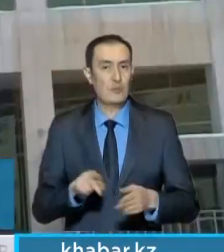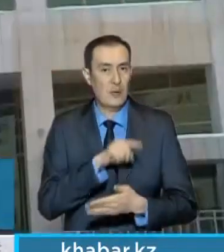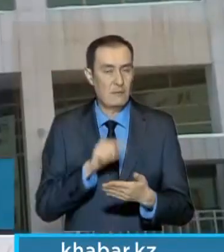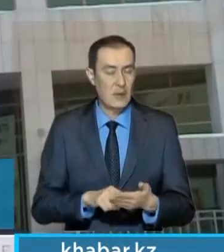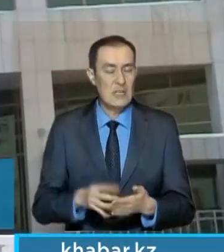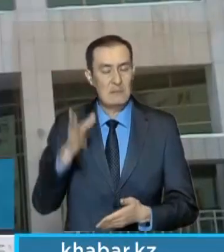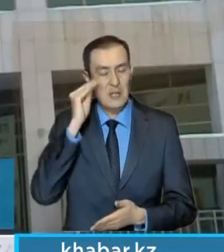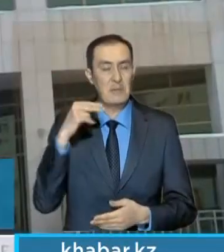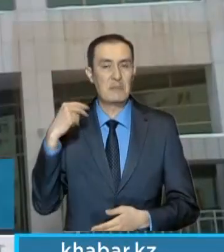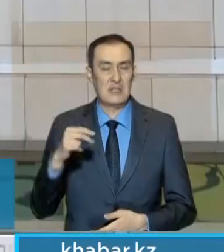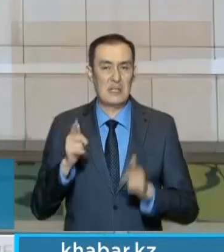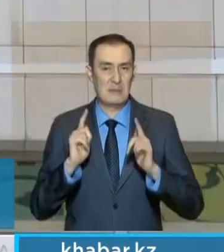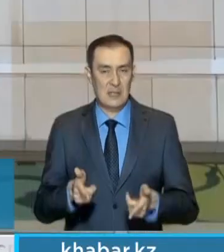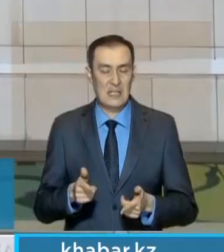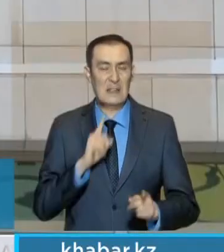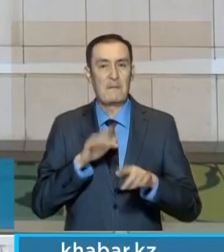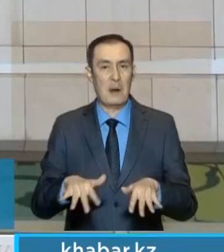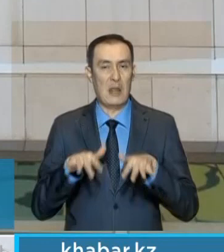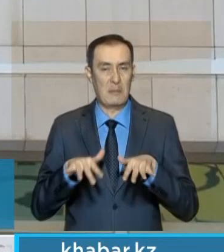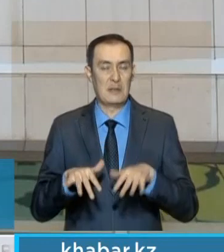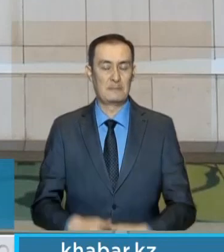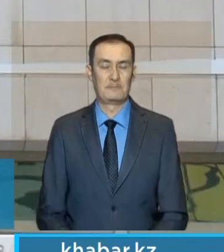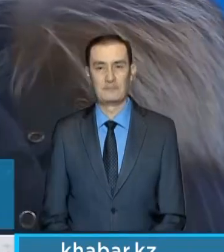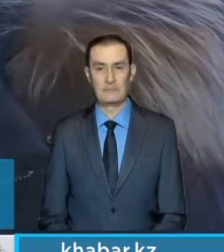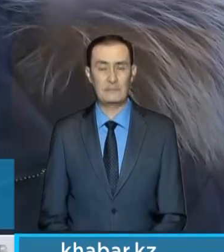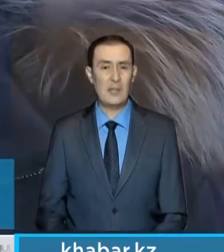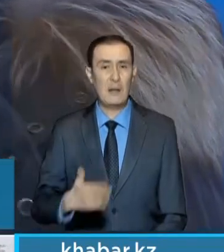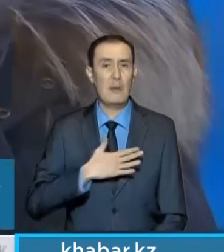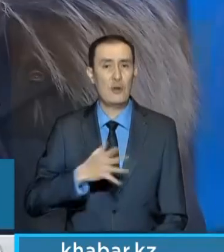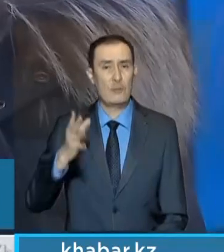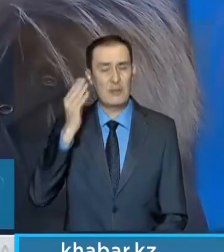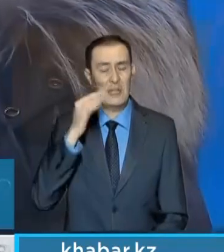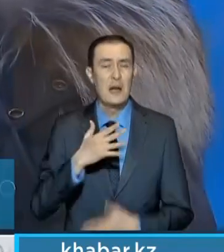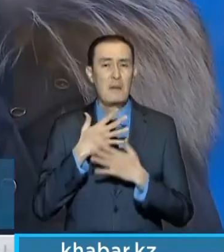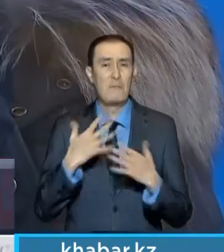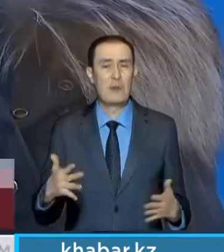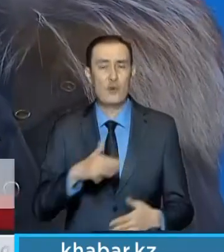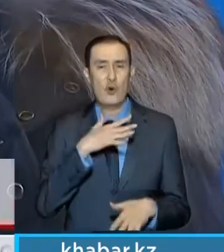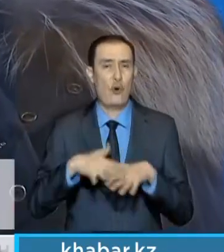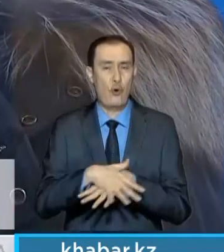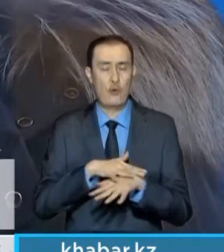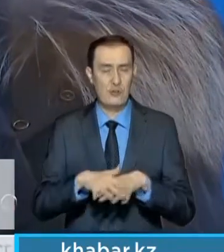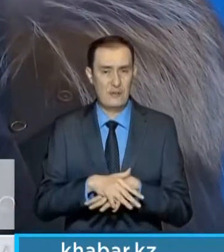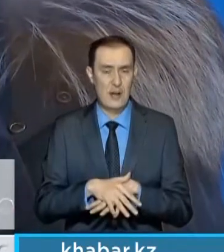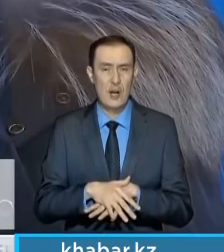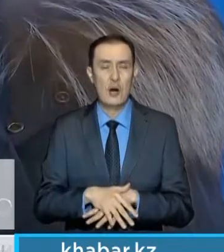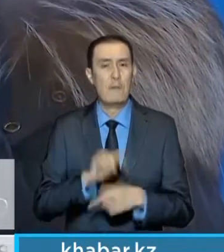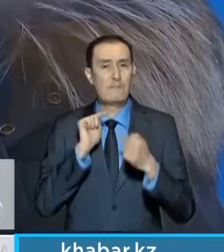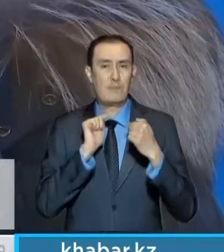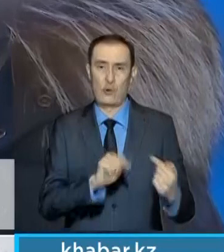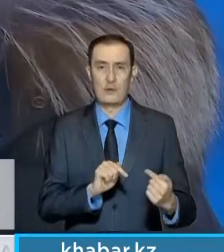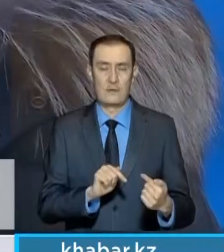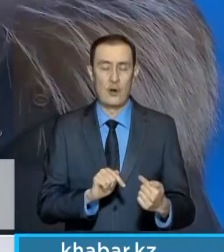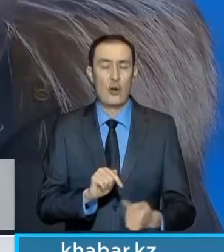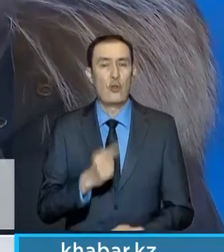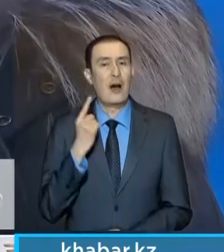с мнением президента солидарны и в парламенте мо мнение большая часть общества относится к этому негативно но